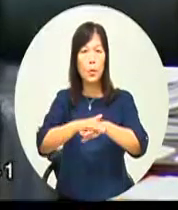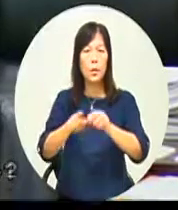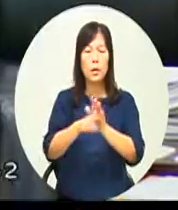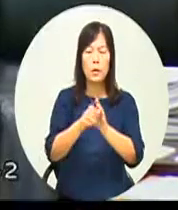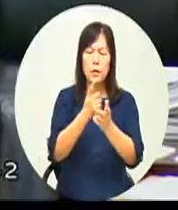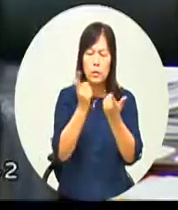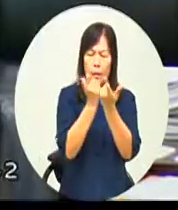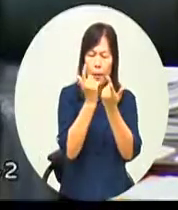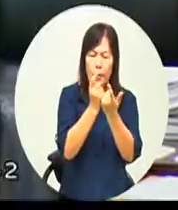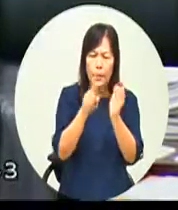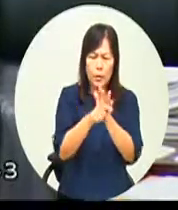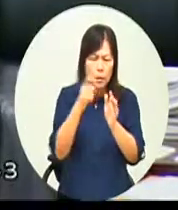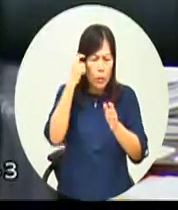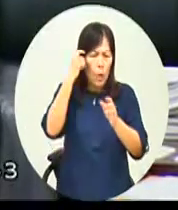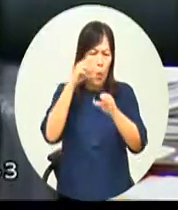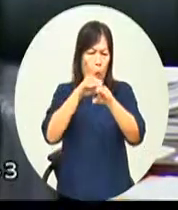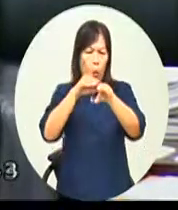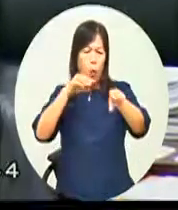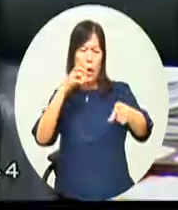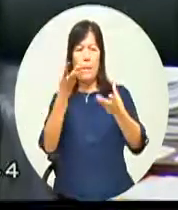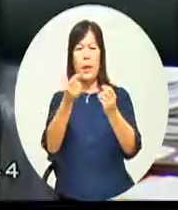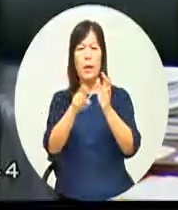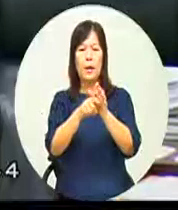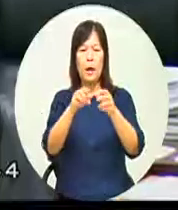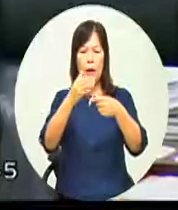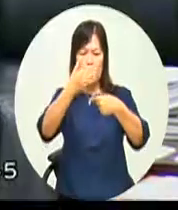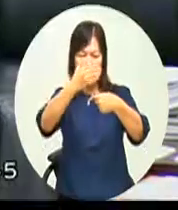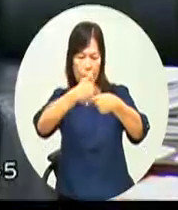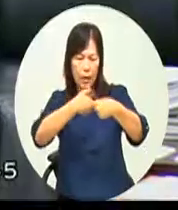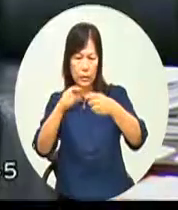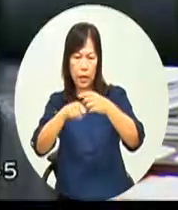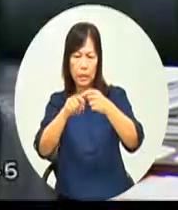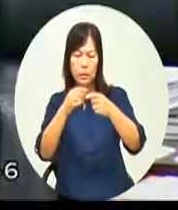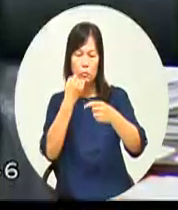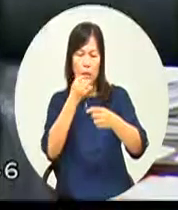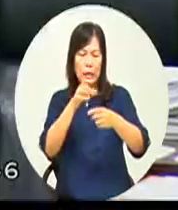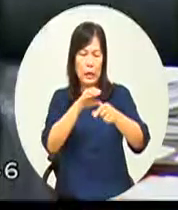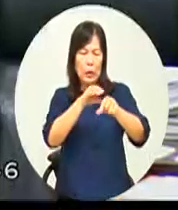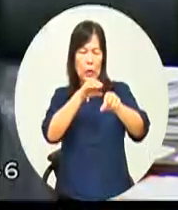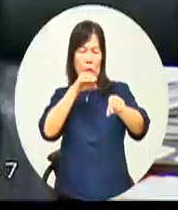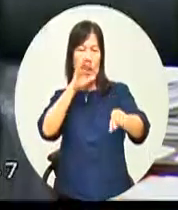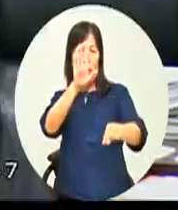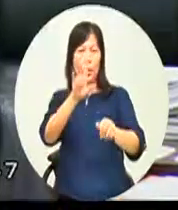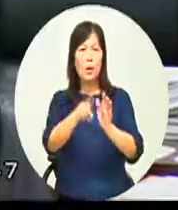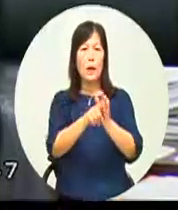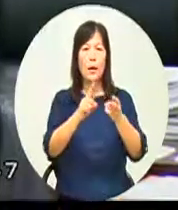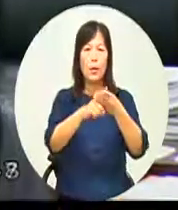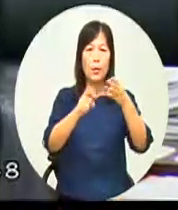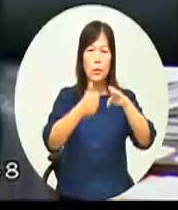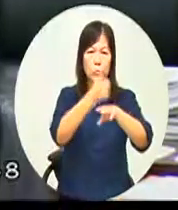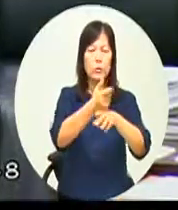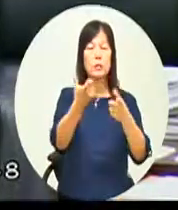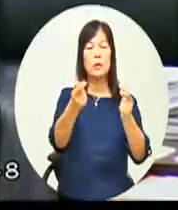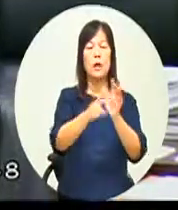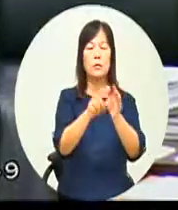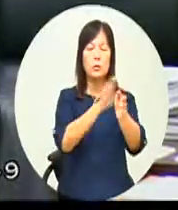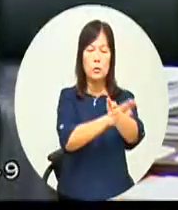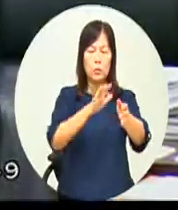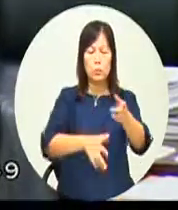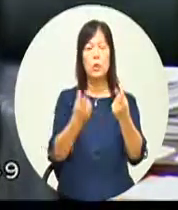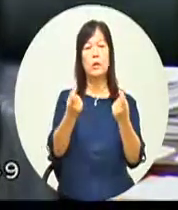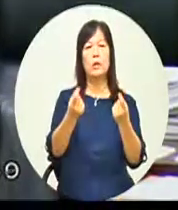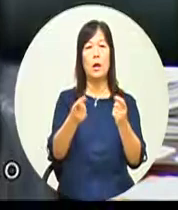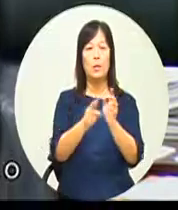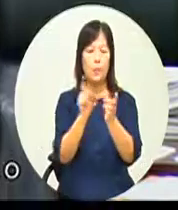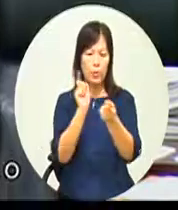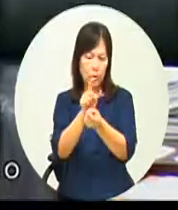象那么塞啊，南下才是塞啦。我相信那个主席也是我们左营区的议员，我们自己